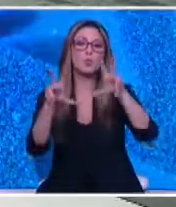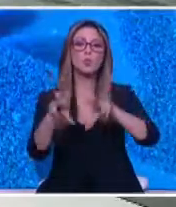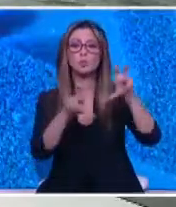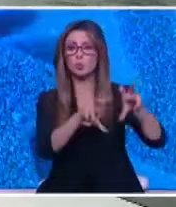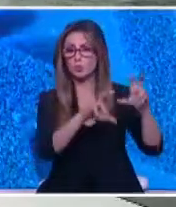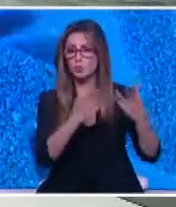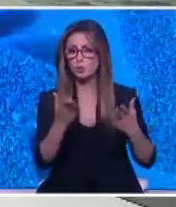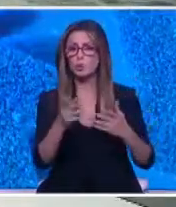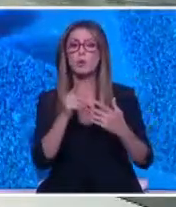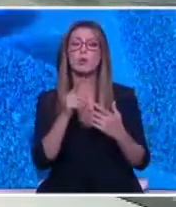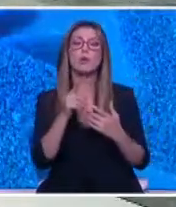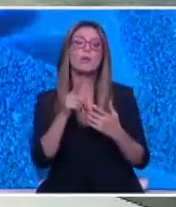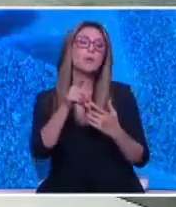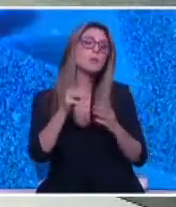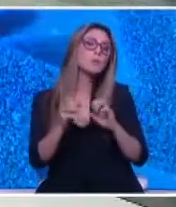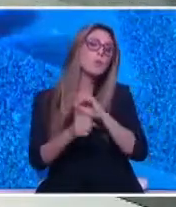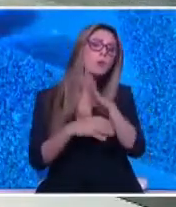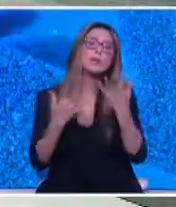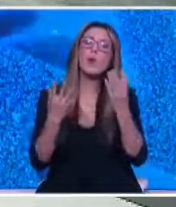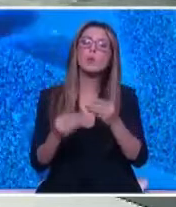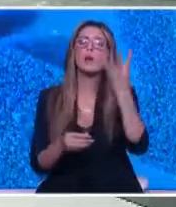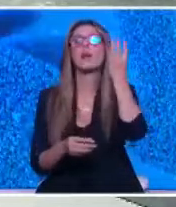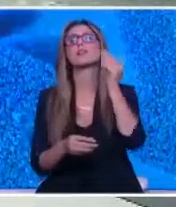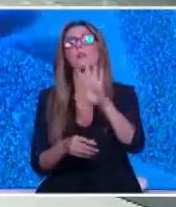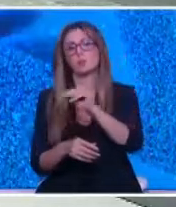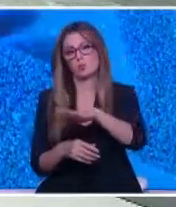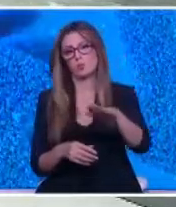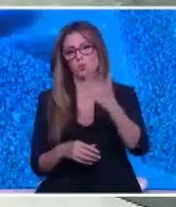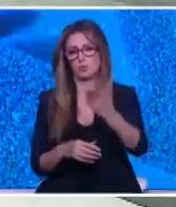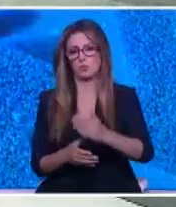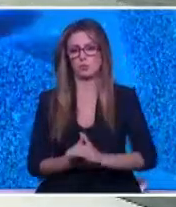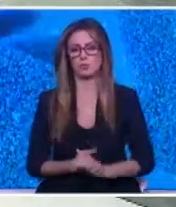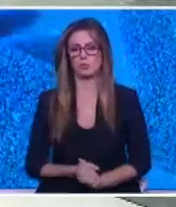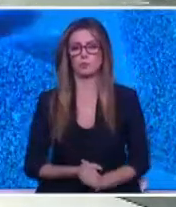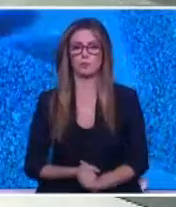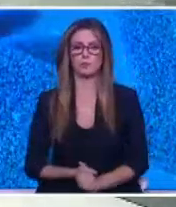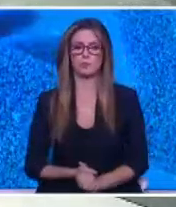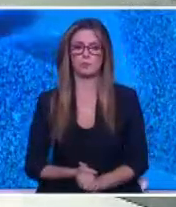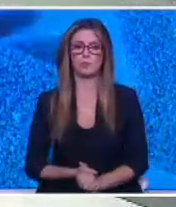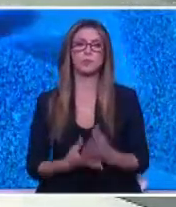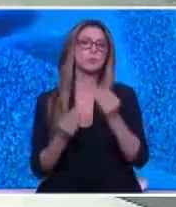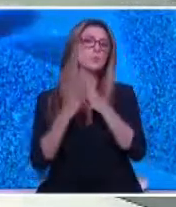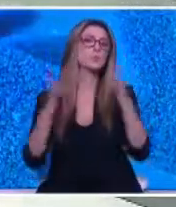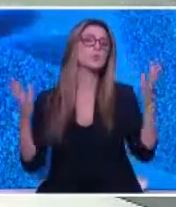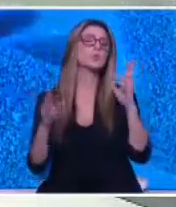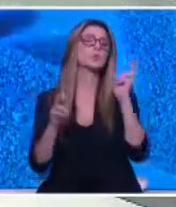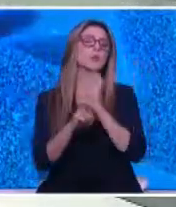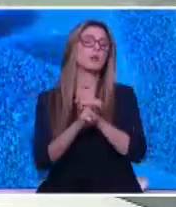ama onlar da olayın şeyini kavrayamadık. El sallıyorlar falan ama yani büyük bir tehlike